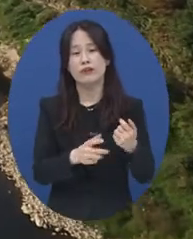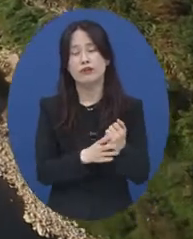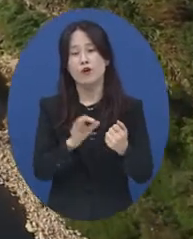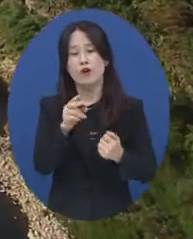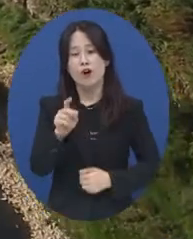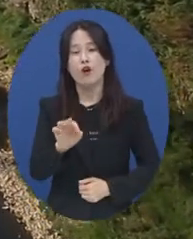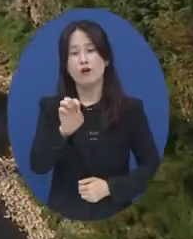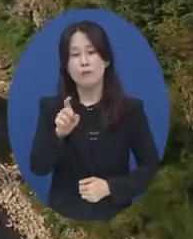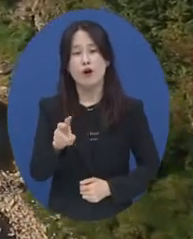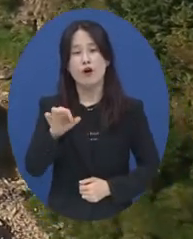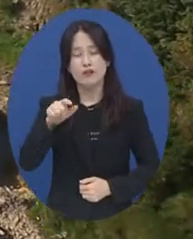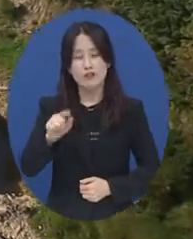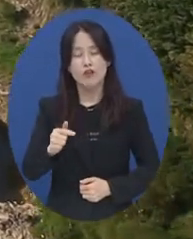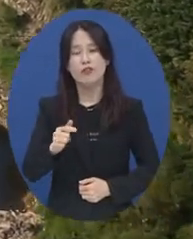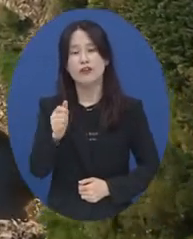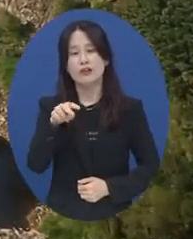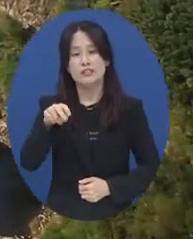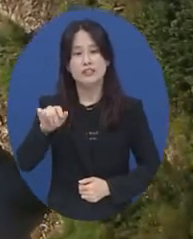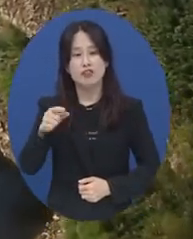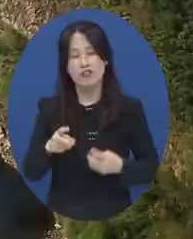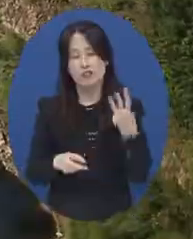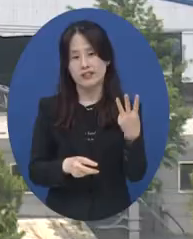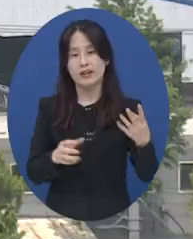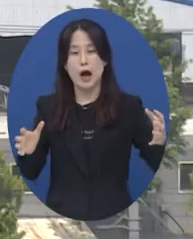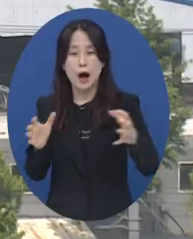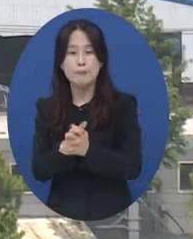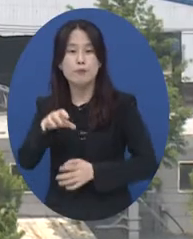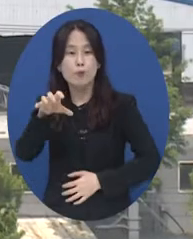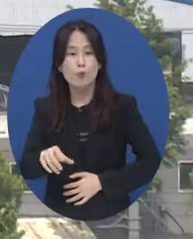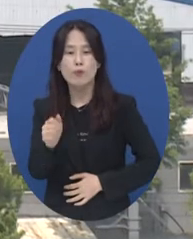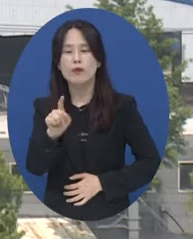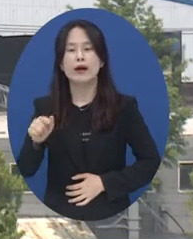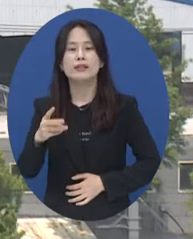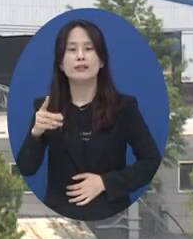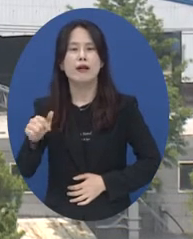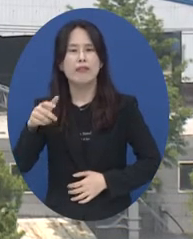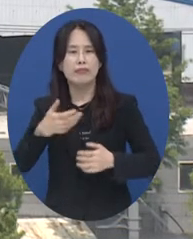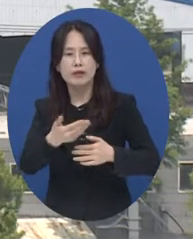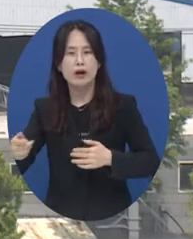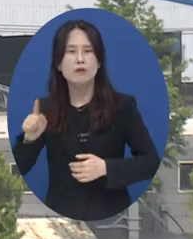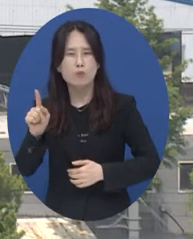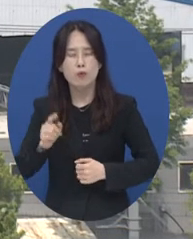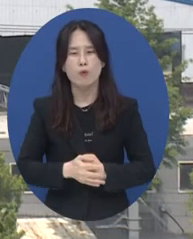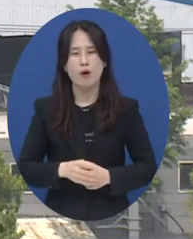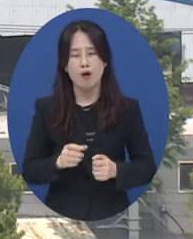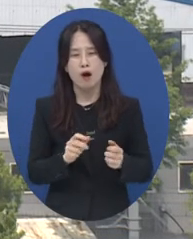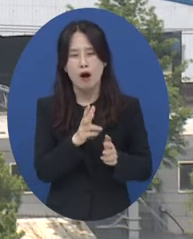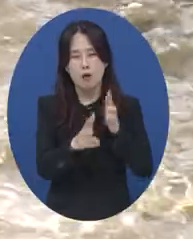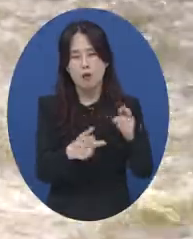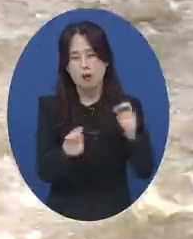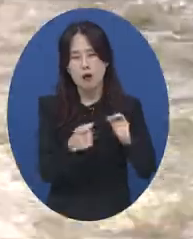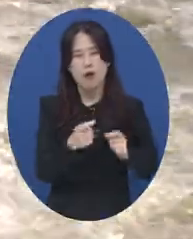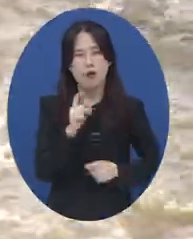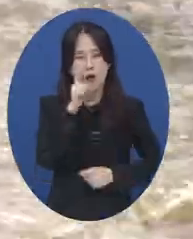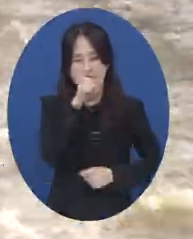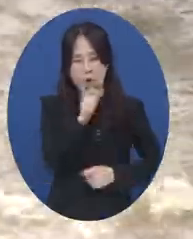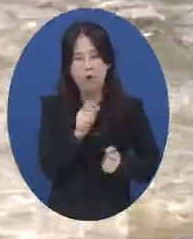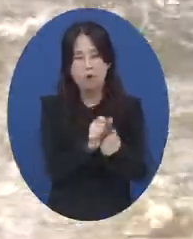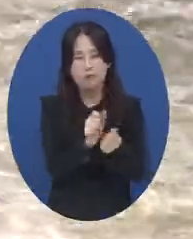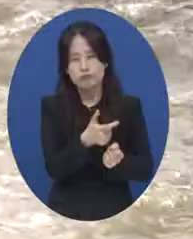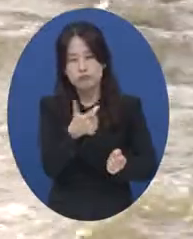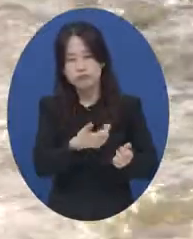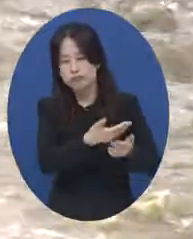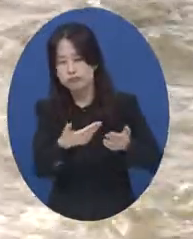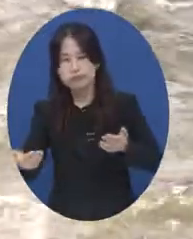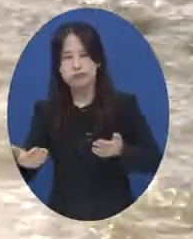포천천과 영평천, 신천이 합류해 흐르는 한탄강. 인근 산업단지 공장에서 나오는 폐수가 유입돼 한탄강의